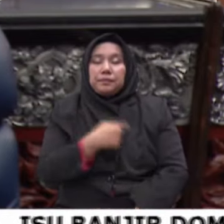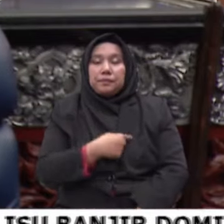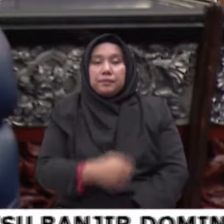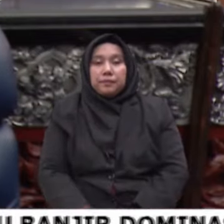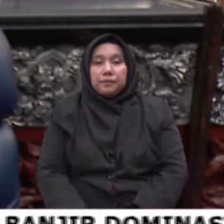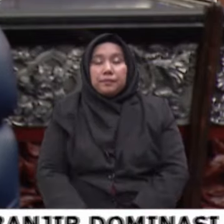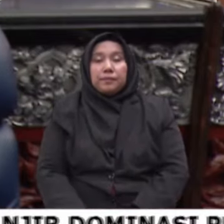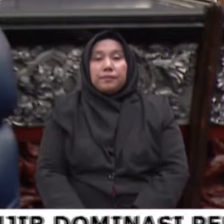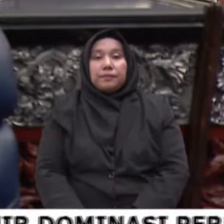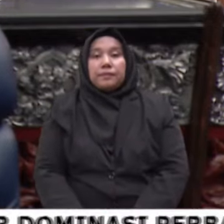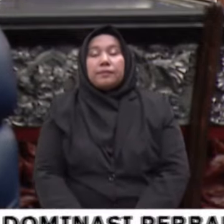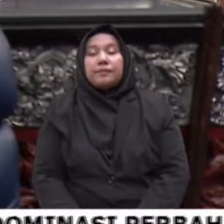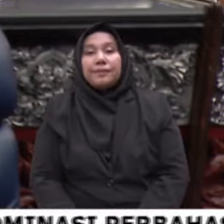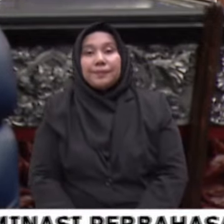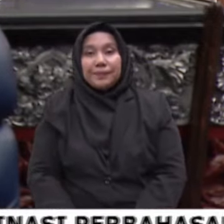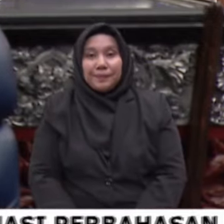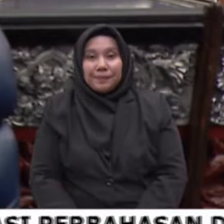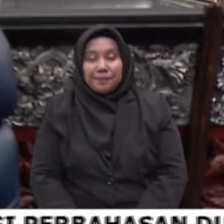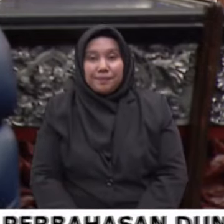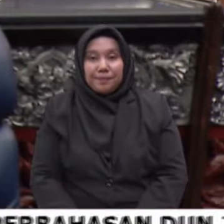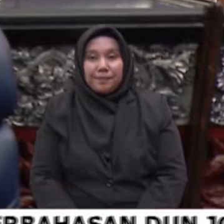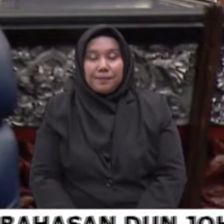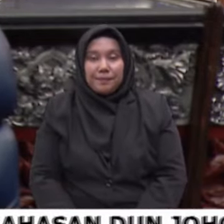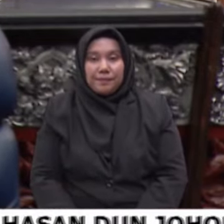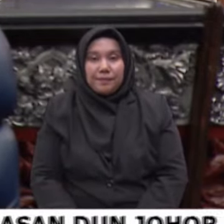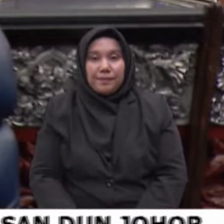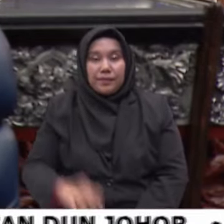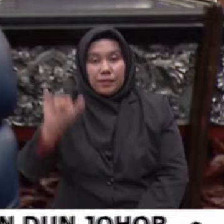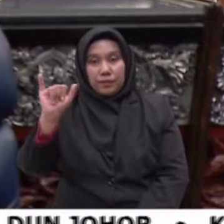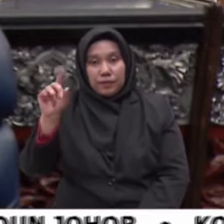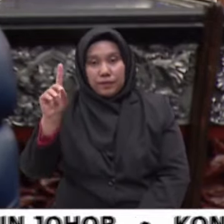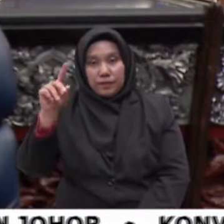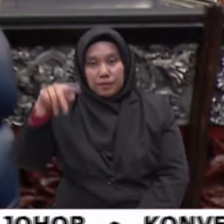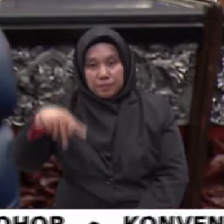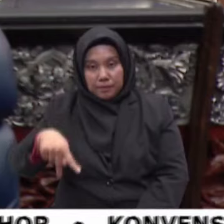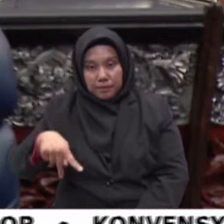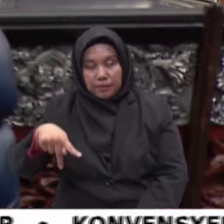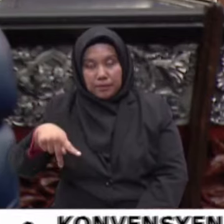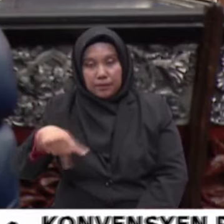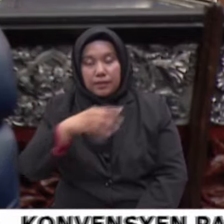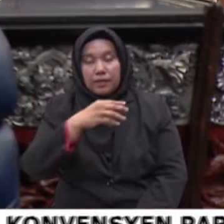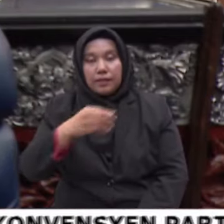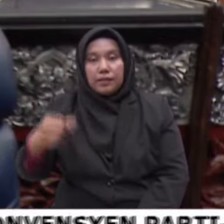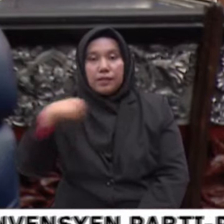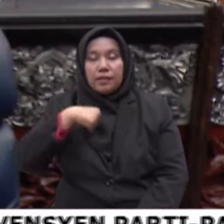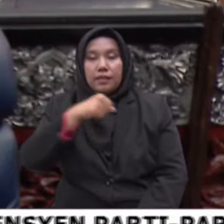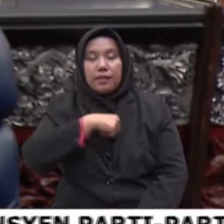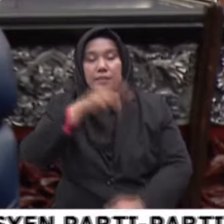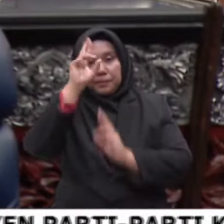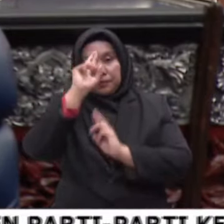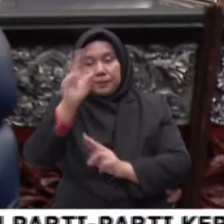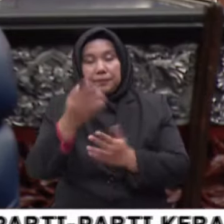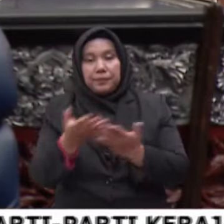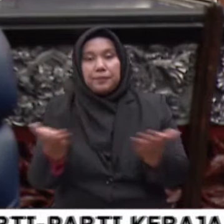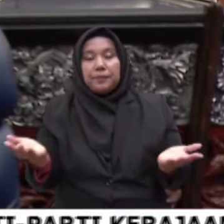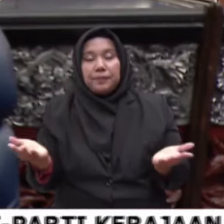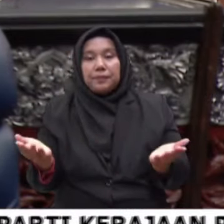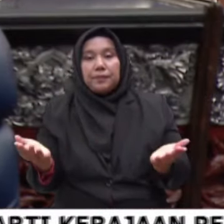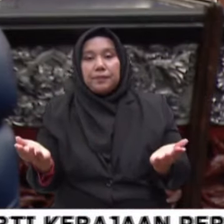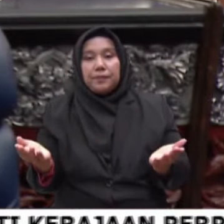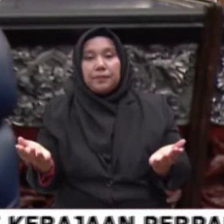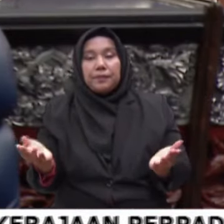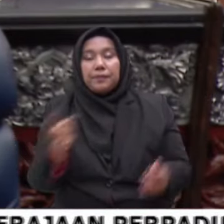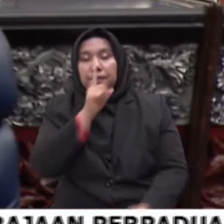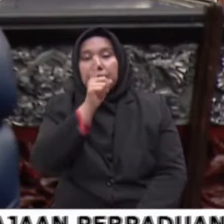sebabnya saudara yang yang tuan yang di-Pertua dan ahli-ahli yang berhormat memang